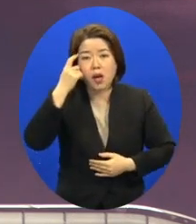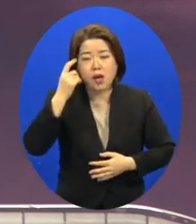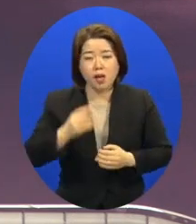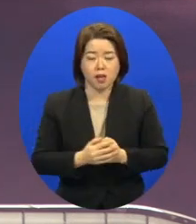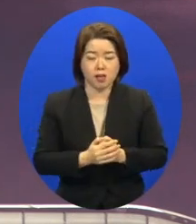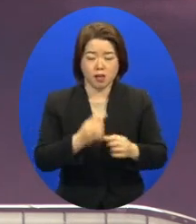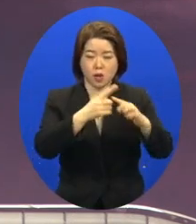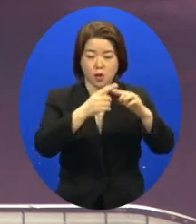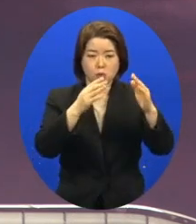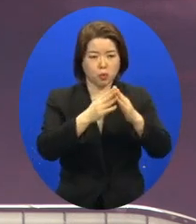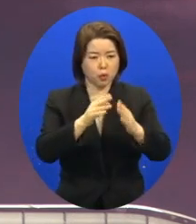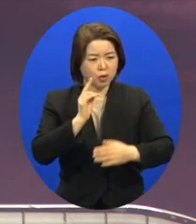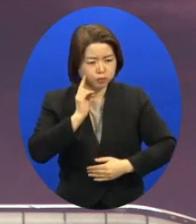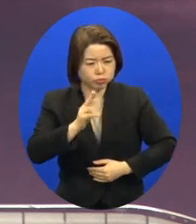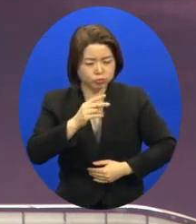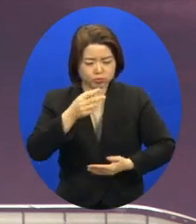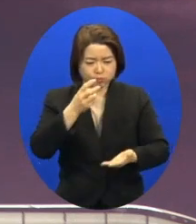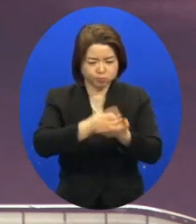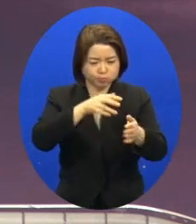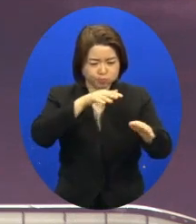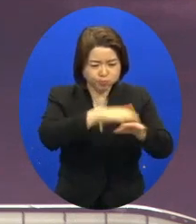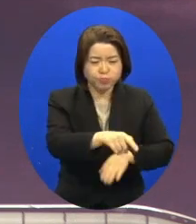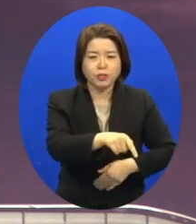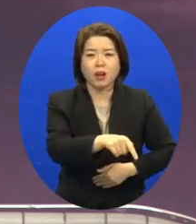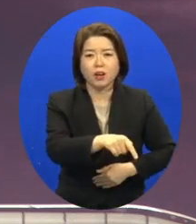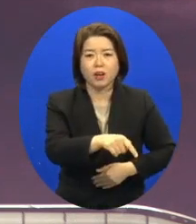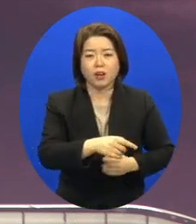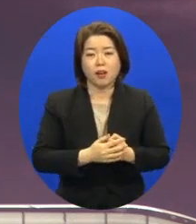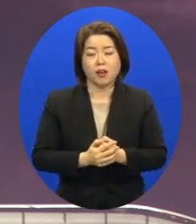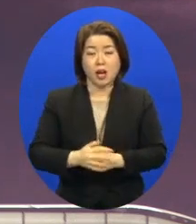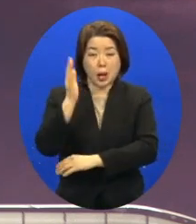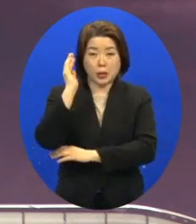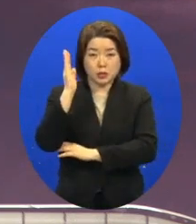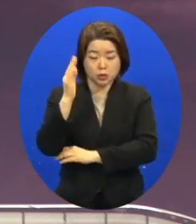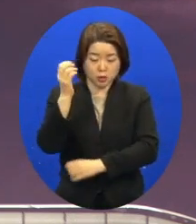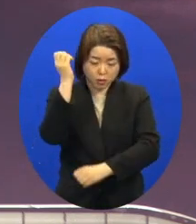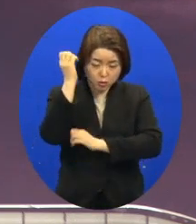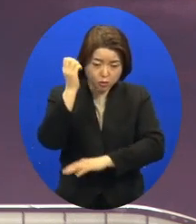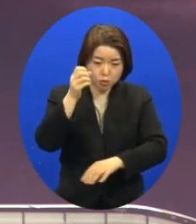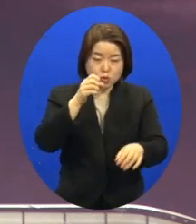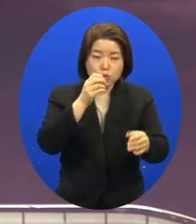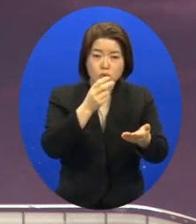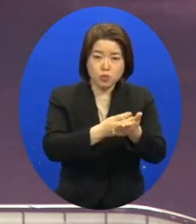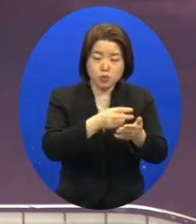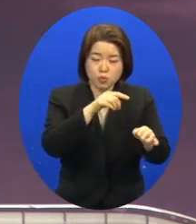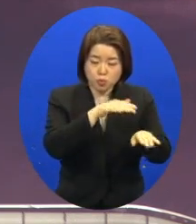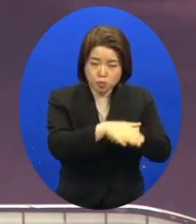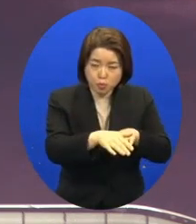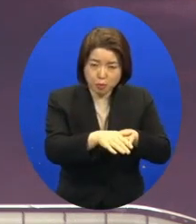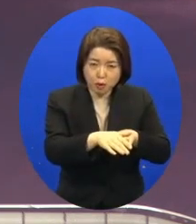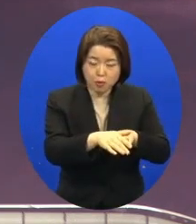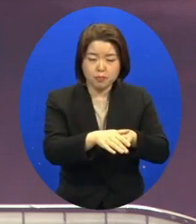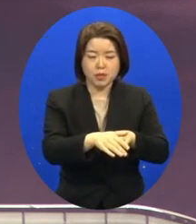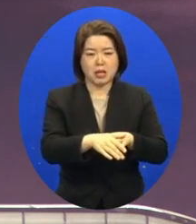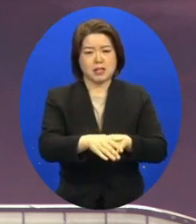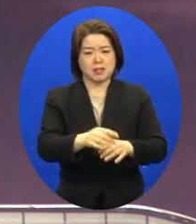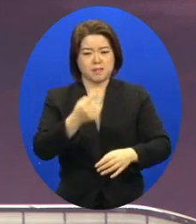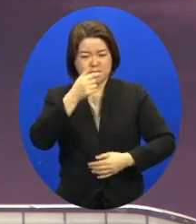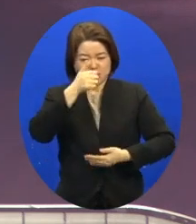너무 율법적인 거예요. 설교는 율법에 근거한 정죄하는 설교가